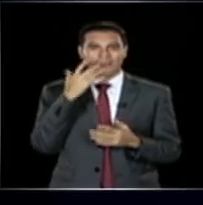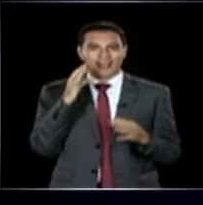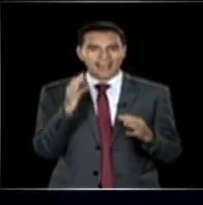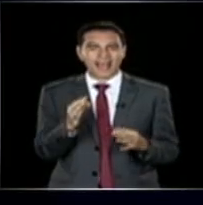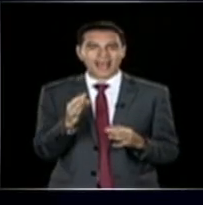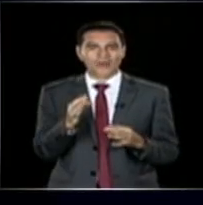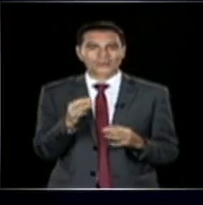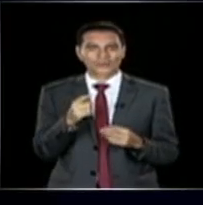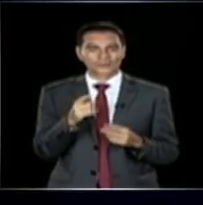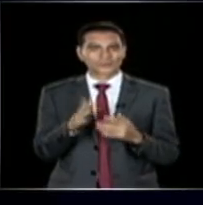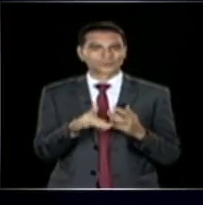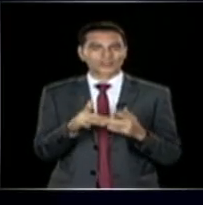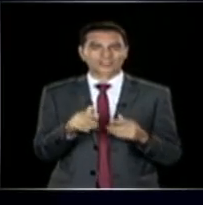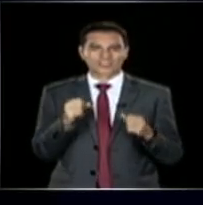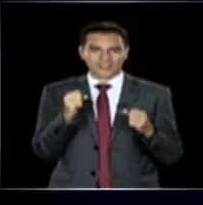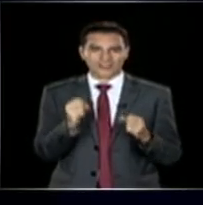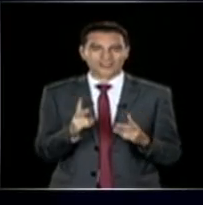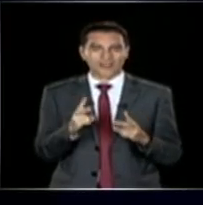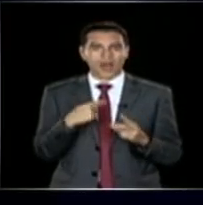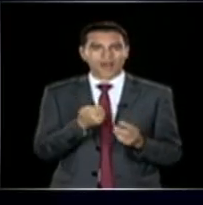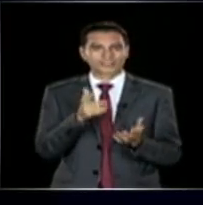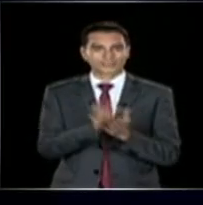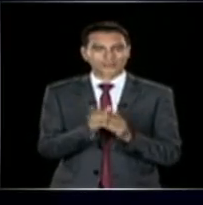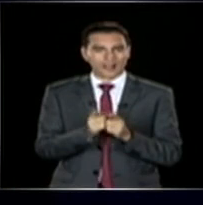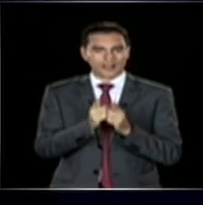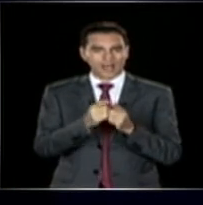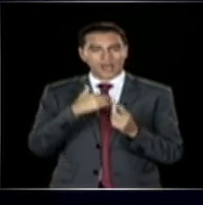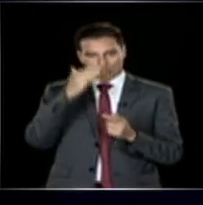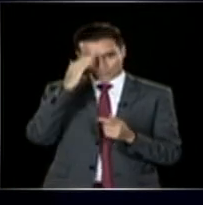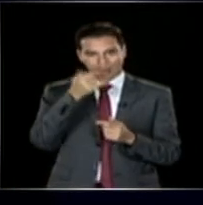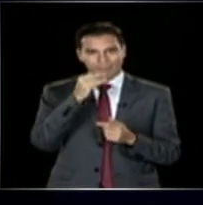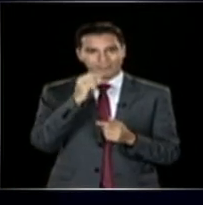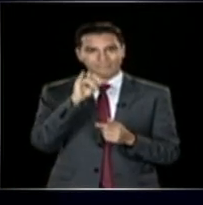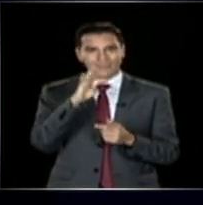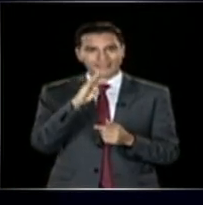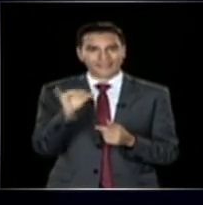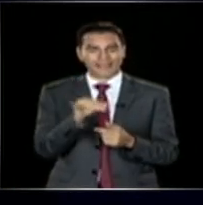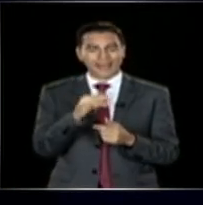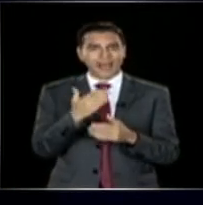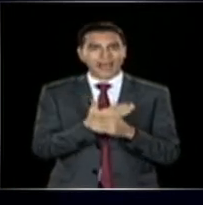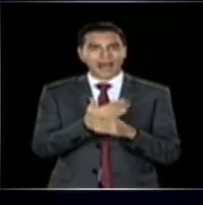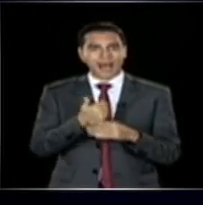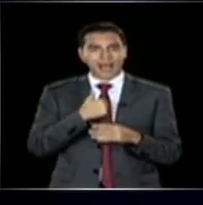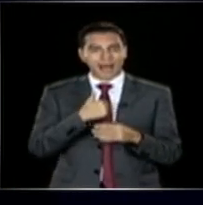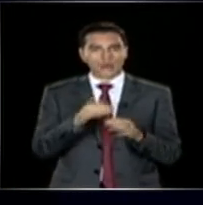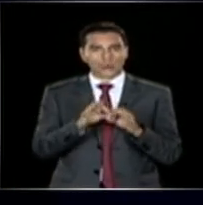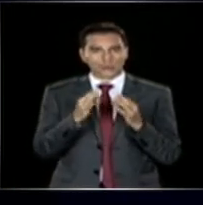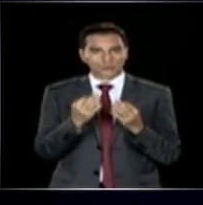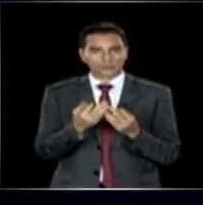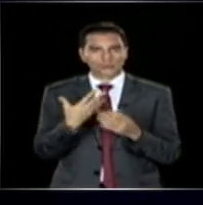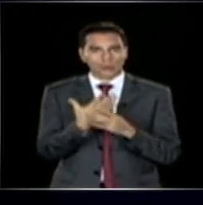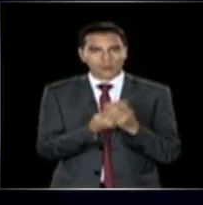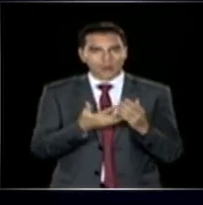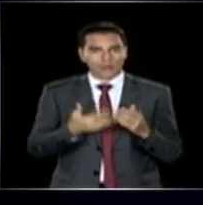مسلسل عظيم، وأنا عايز أنتهز الفرصة وأشكر أحمد مكي عليه. خلاني أنا